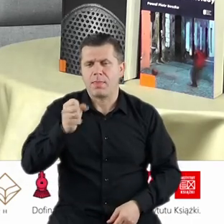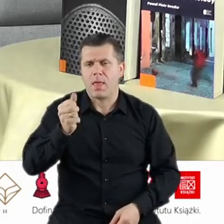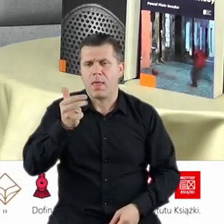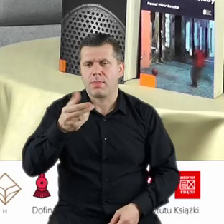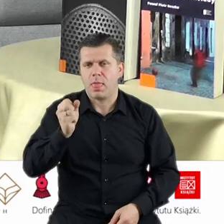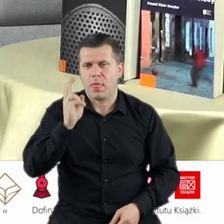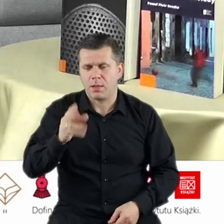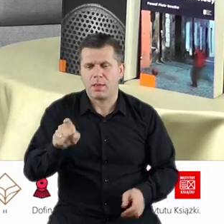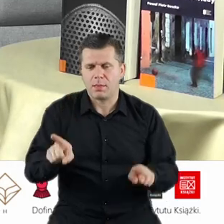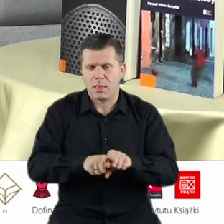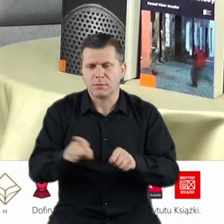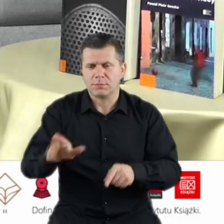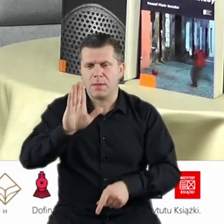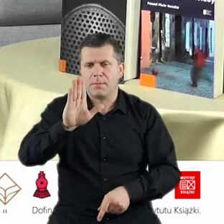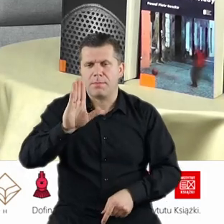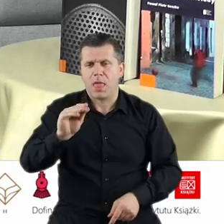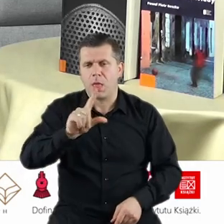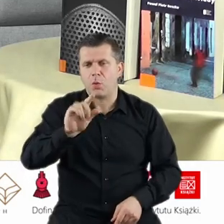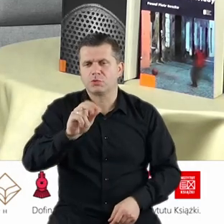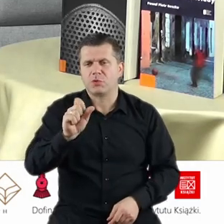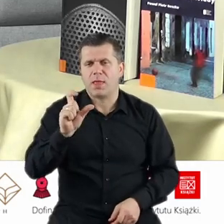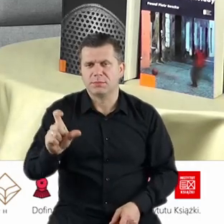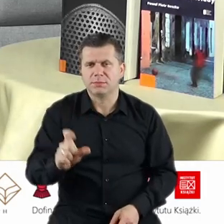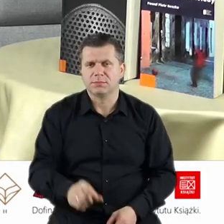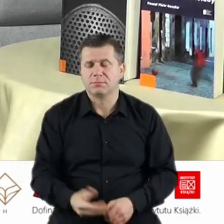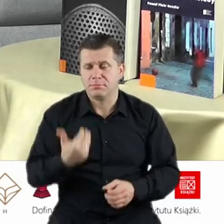Majdanku i też Muzeum w Bełżcu.